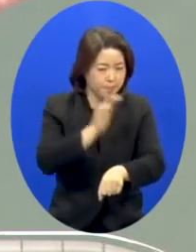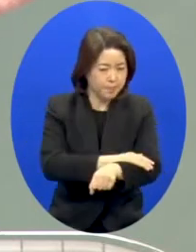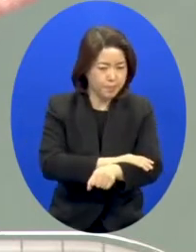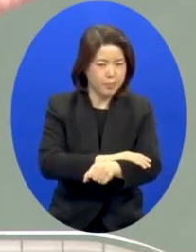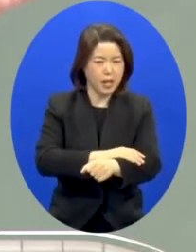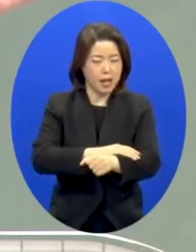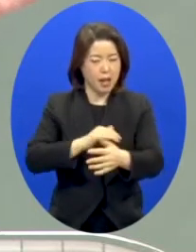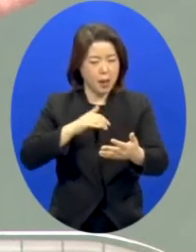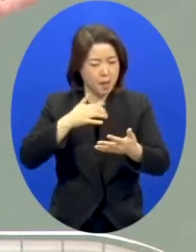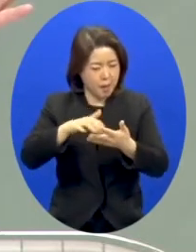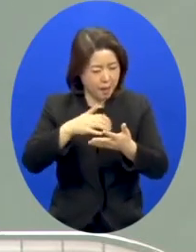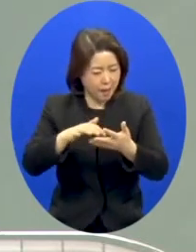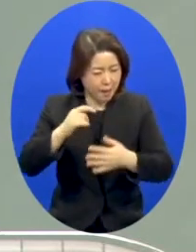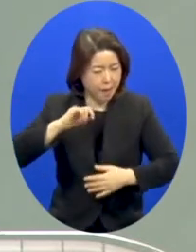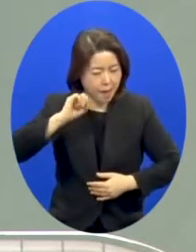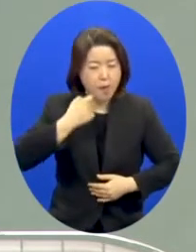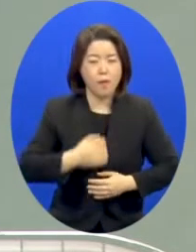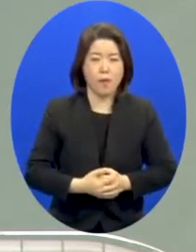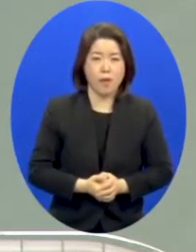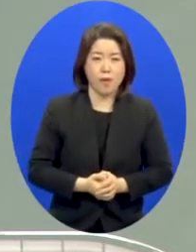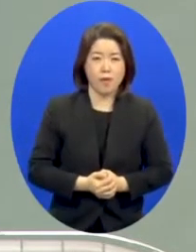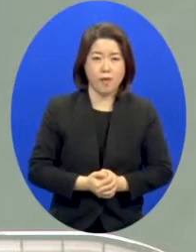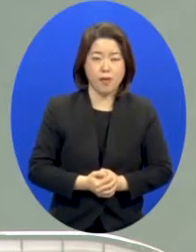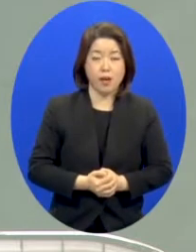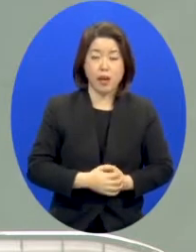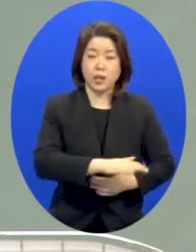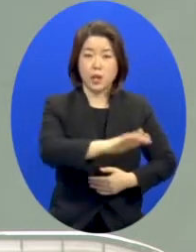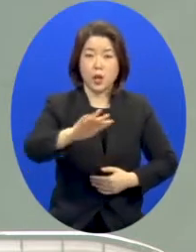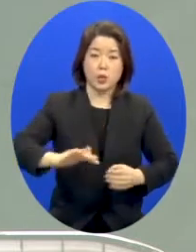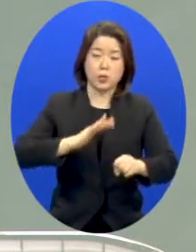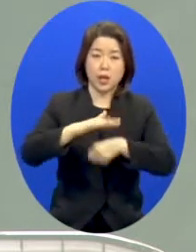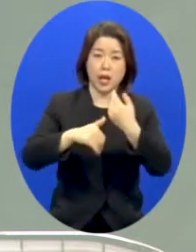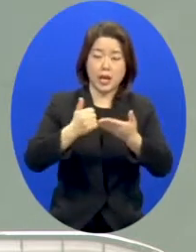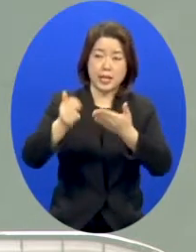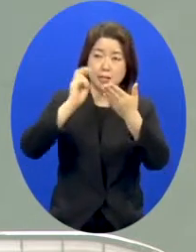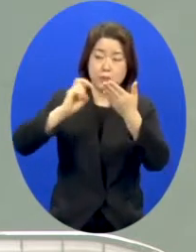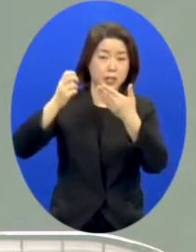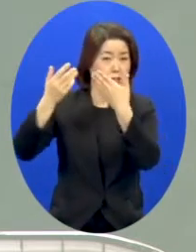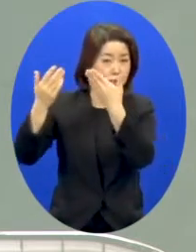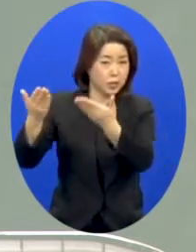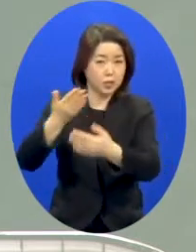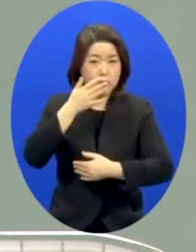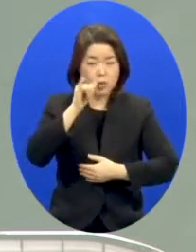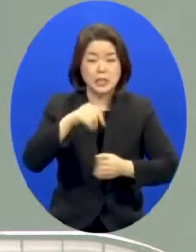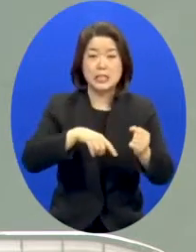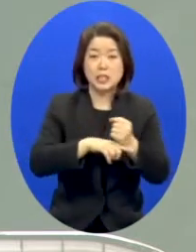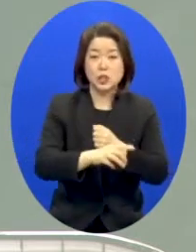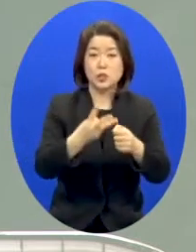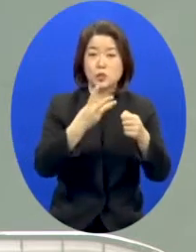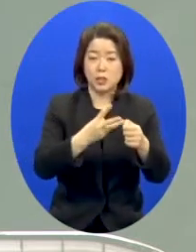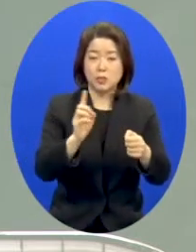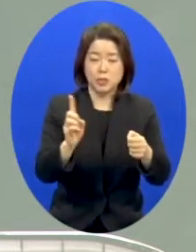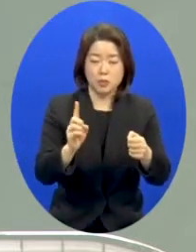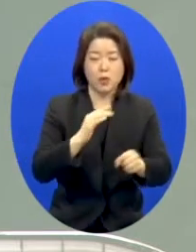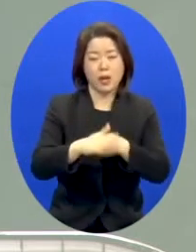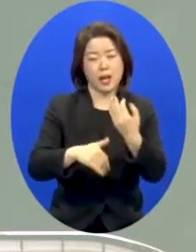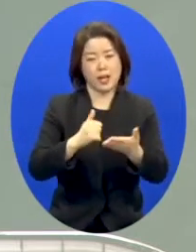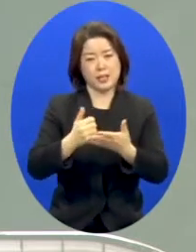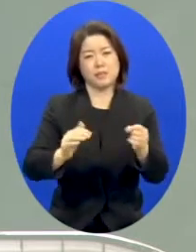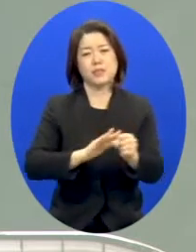없다 우리가 하나님을 찬양할 수밖에 없는 세 번째 이유는 하나님의 사랑 때문입니다